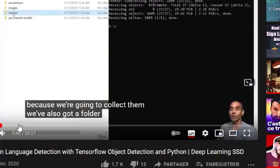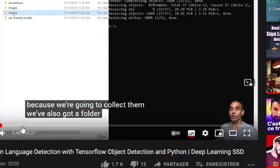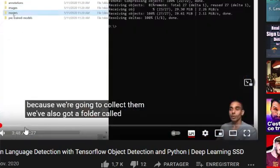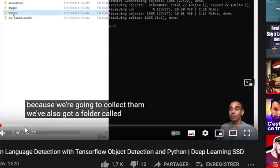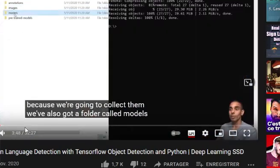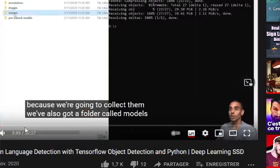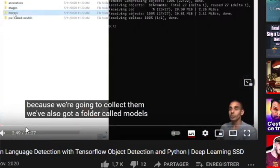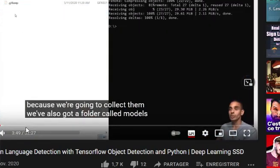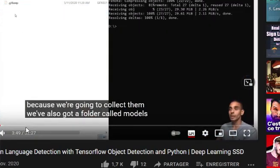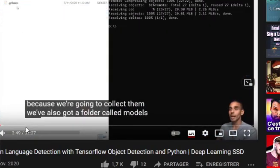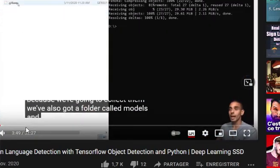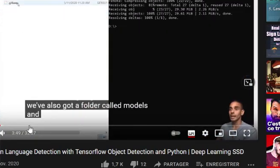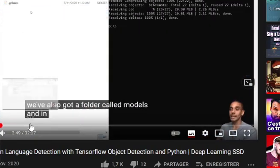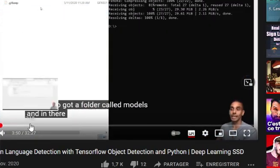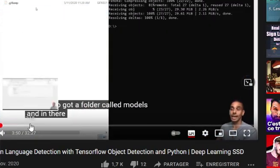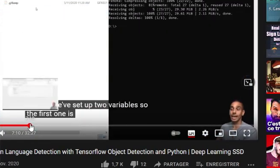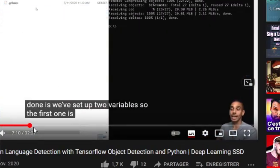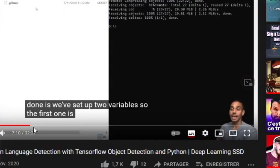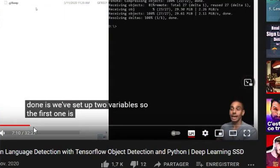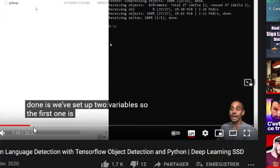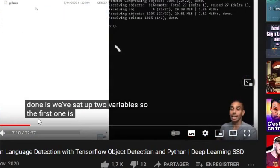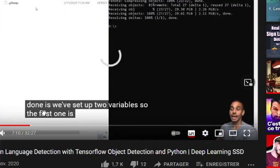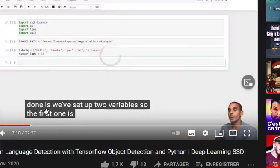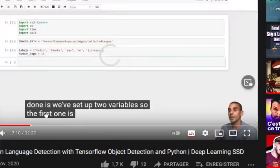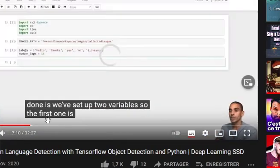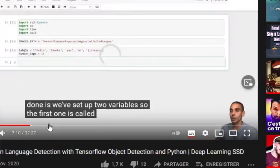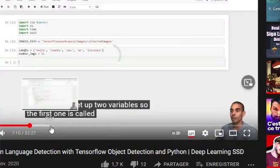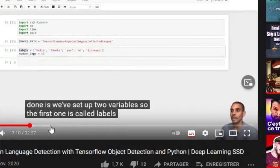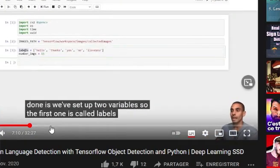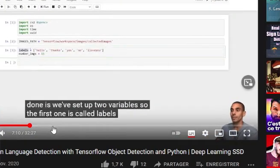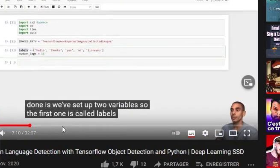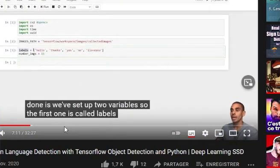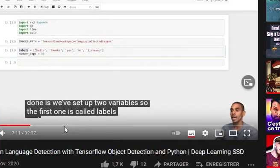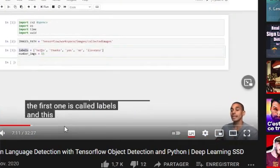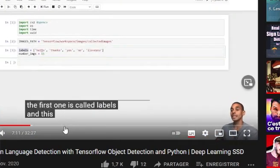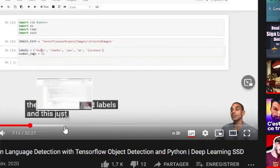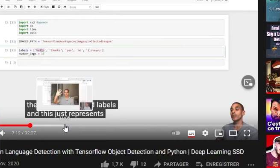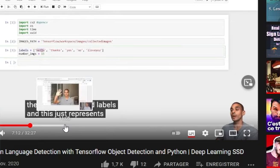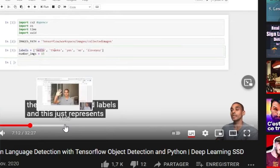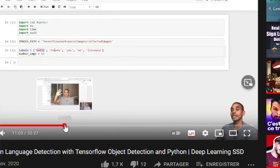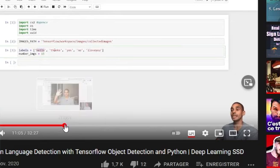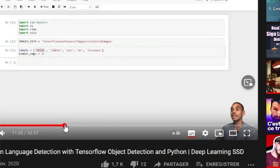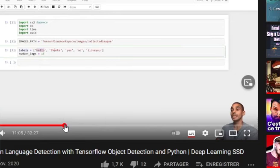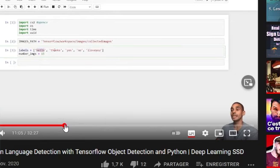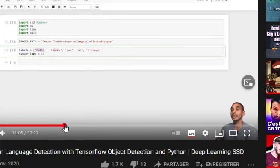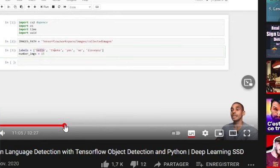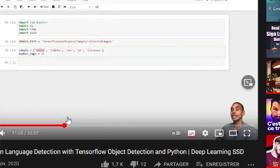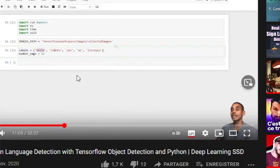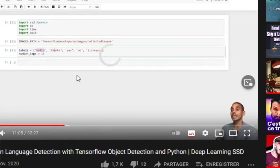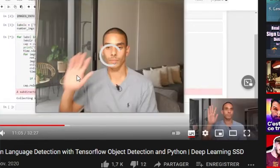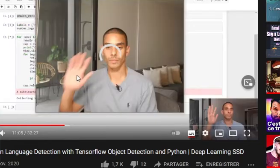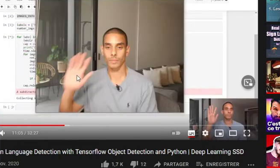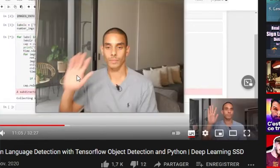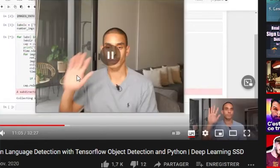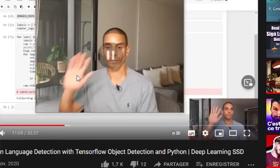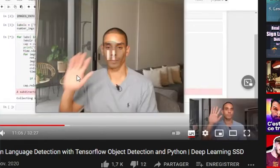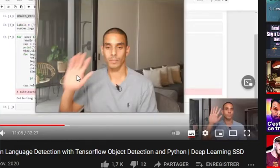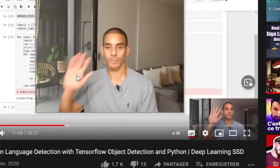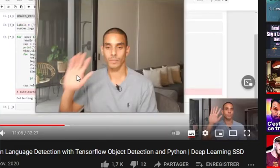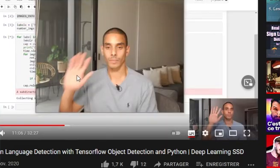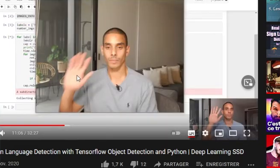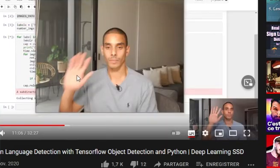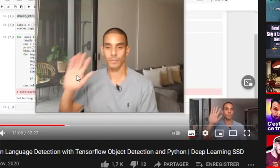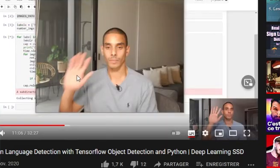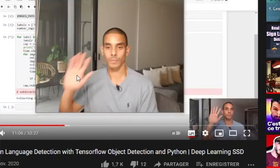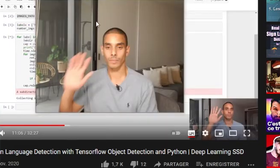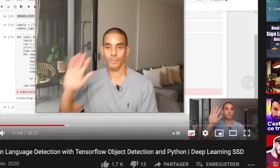code après tout le long. Ça c'est le fonctionnement du logiciel. J'ai pas trop compris comment tout marche et du coup je